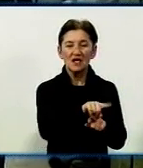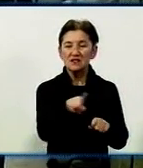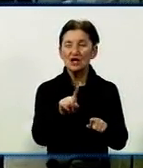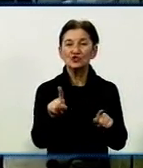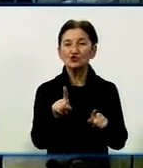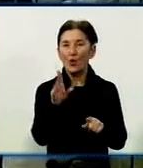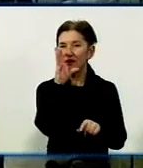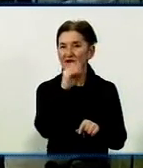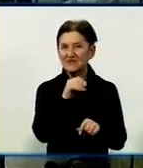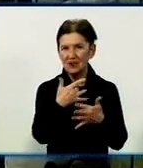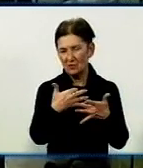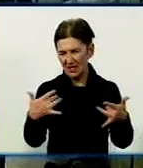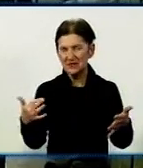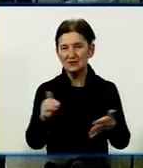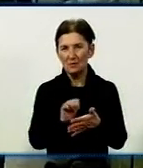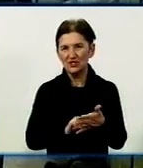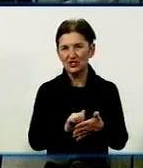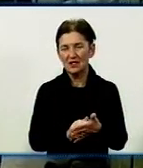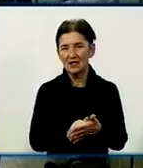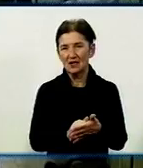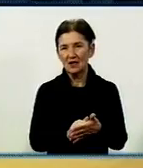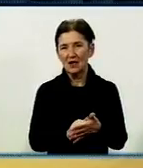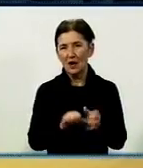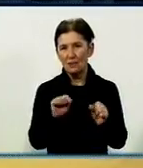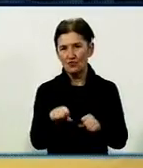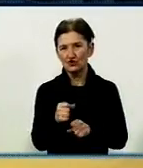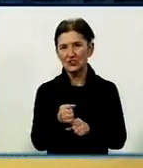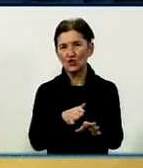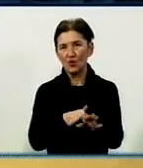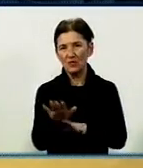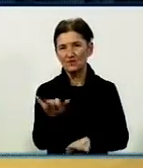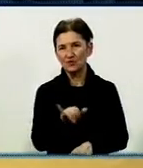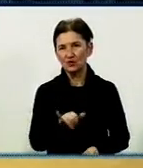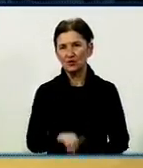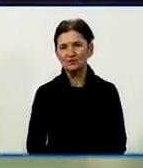за 5 днів по якихось об'єктивних причинах, можуть зробити щеплення і в суботу.